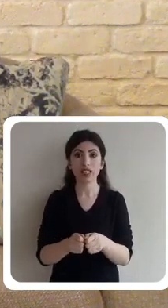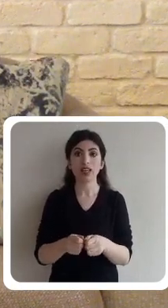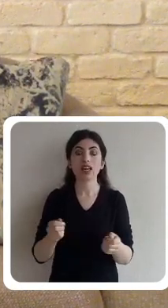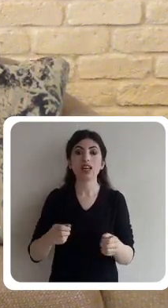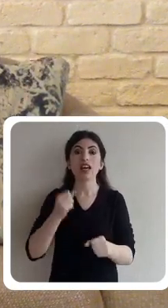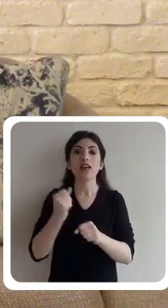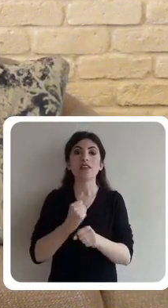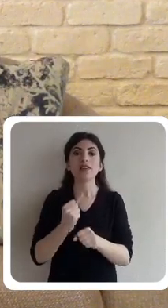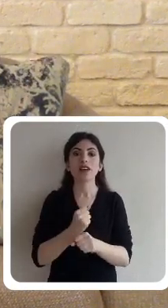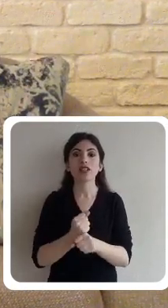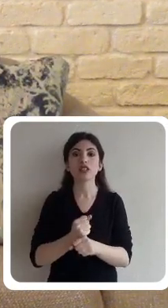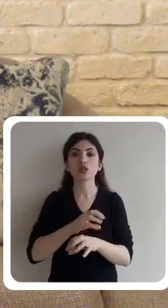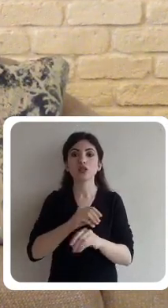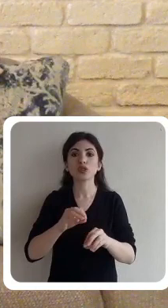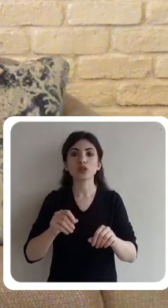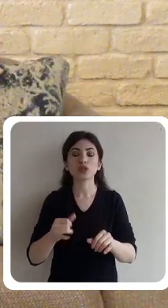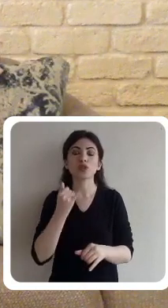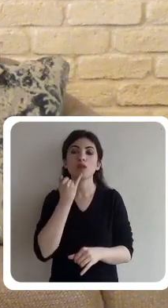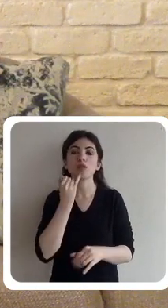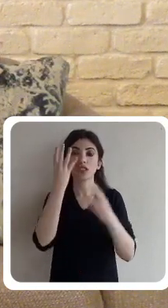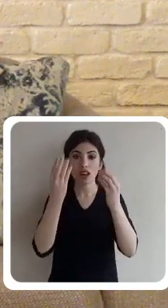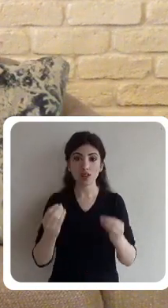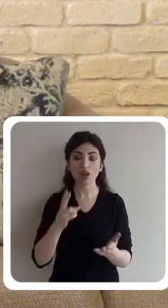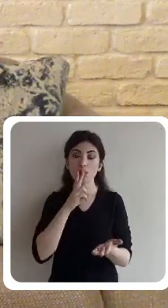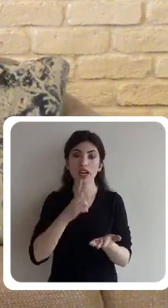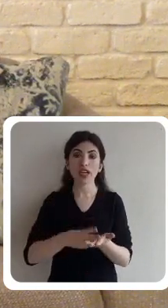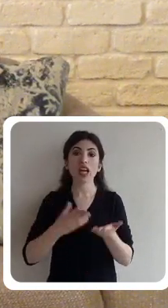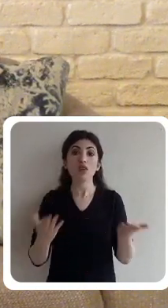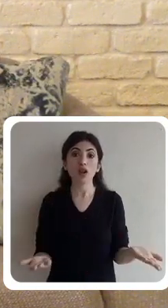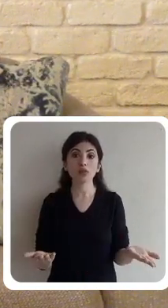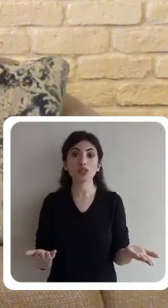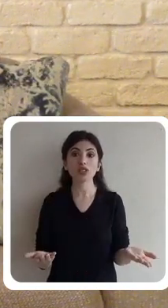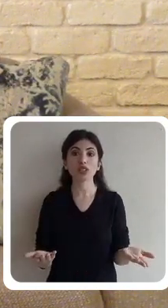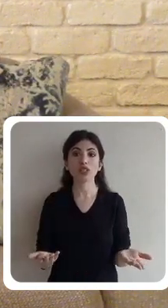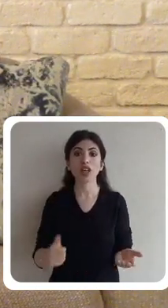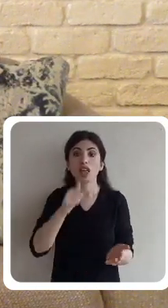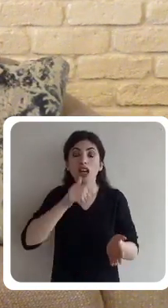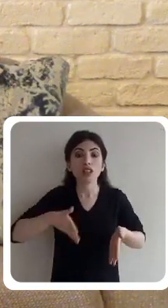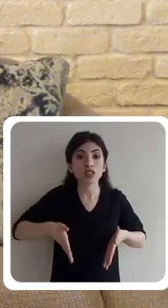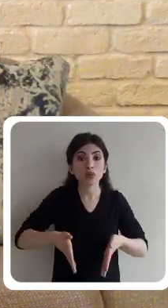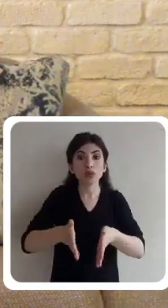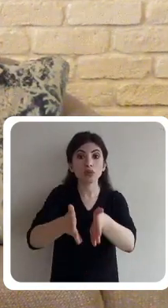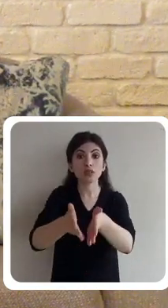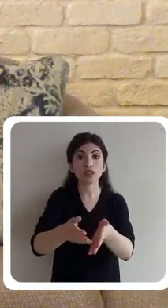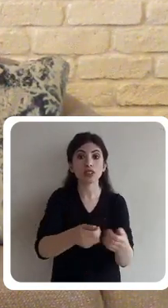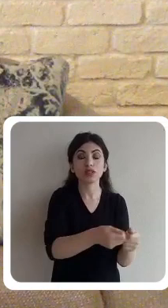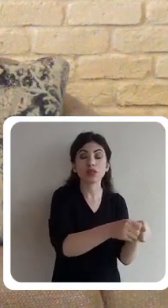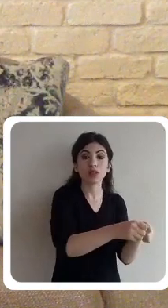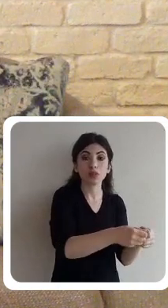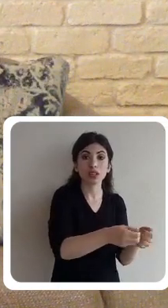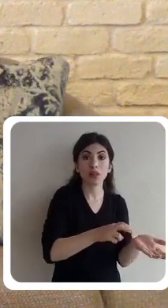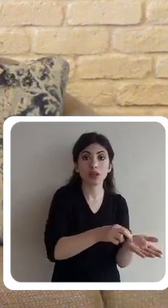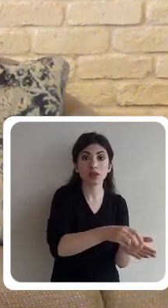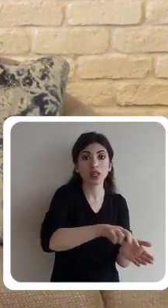tahta kurusuna misafirliğe gitmeye karar vermişler. Lakin ırmağın bir tarafında Bit